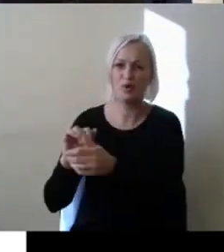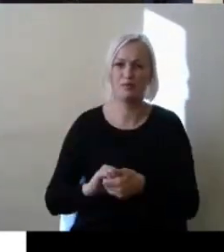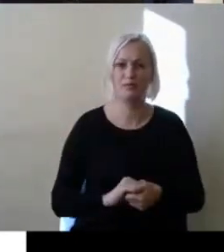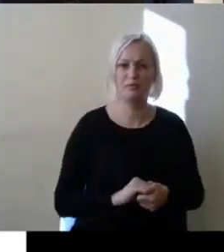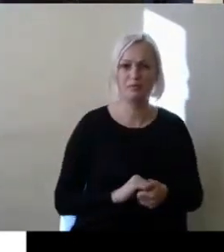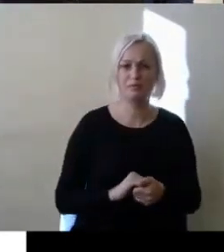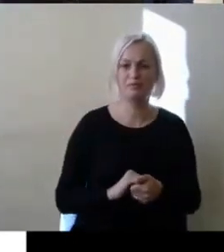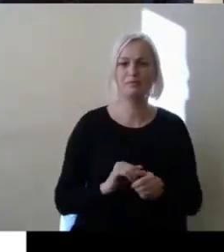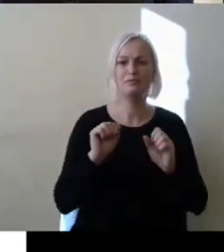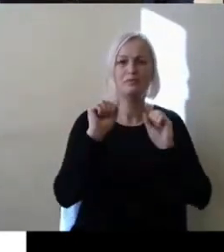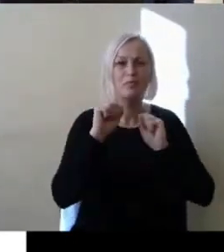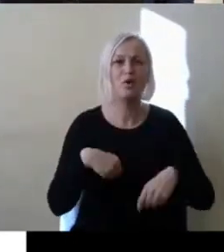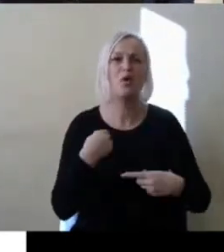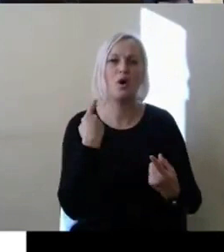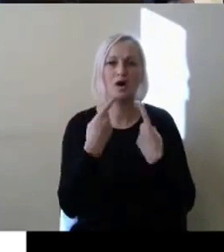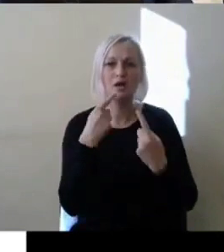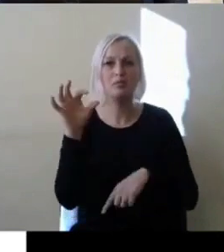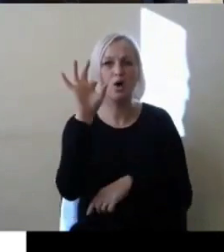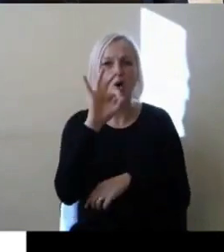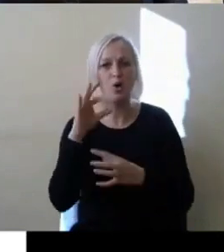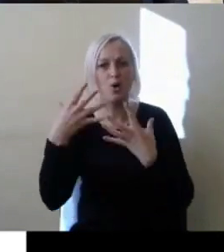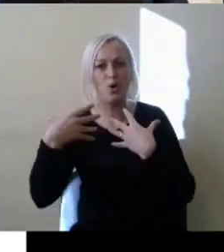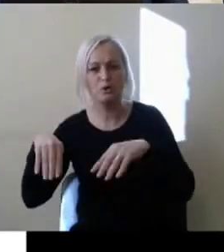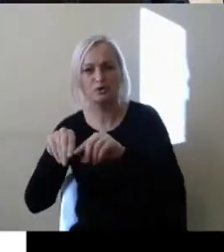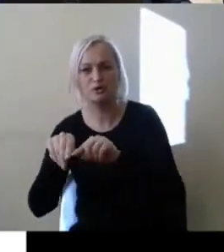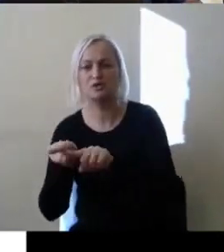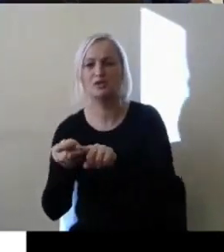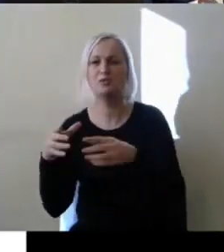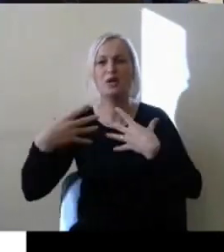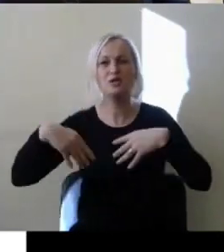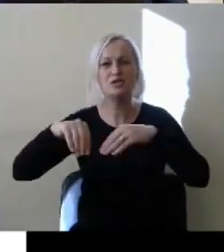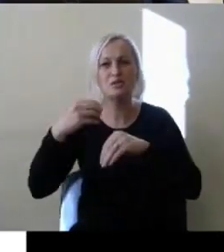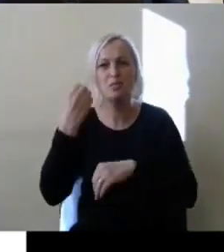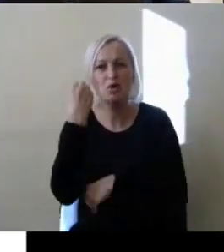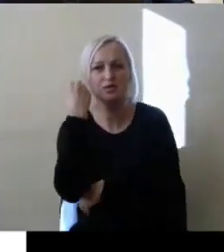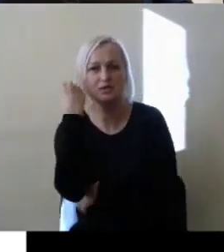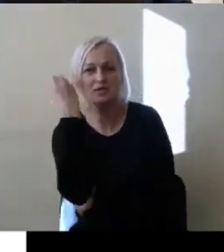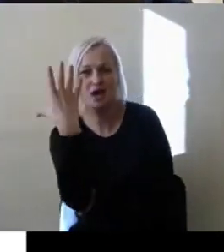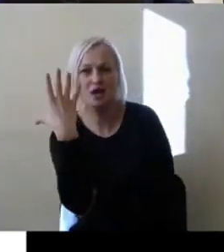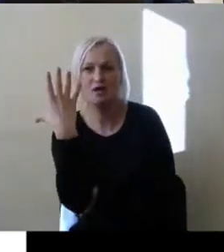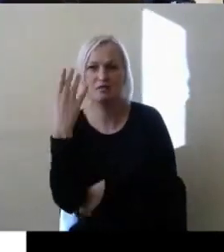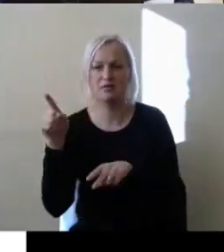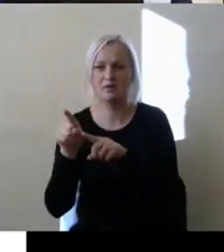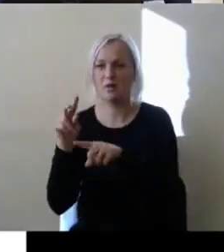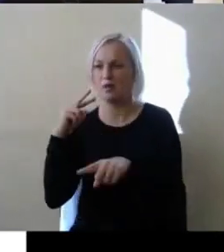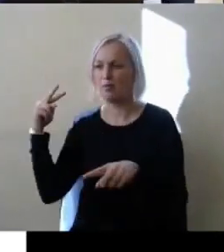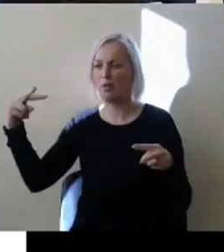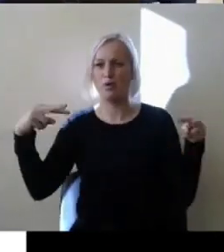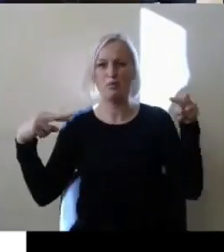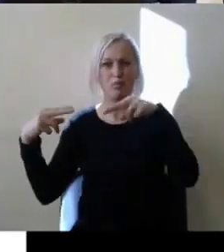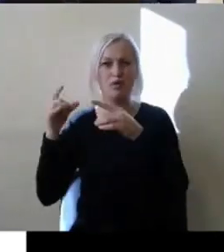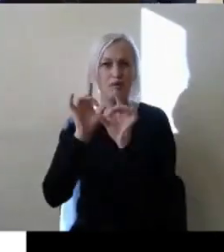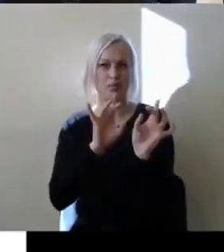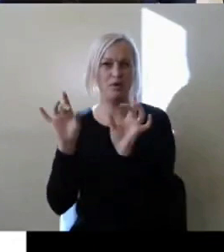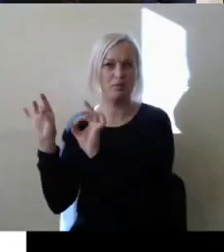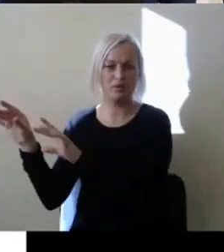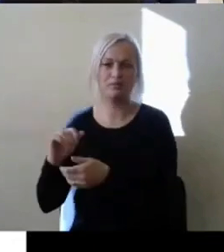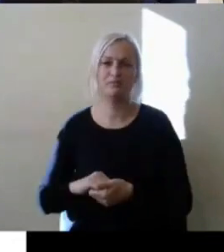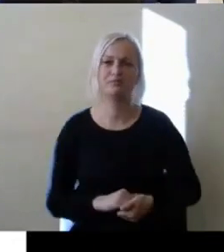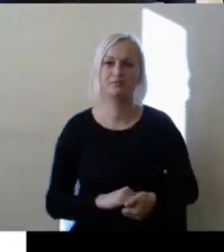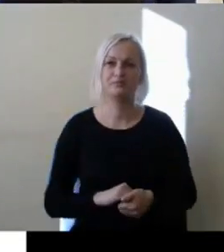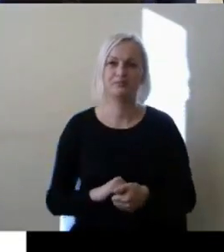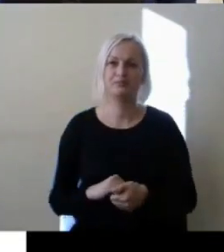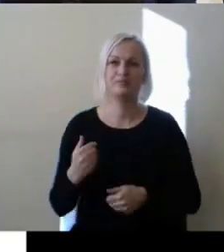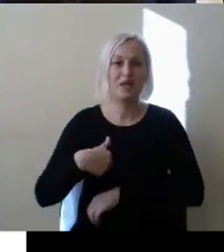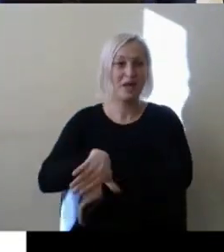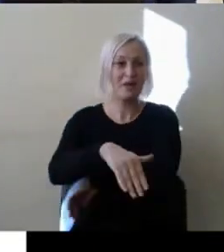kalbėti apie šeimą ir apie šeimos sampratą iš įvairių perspektyvų. Tai žinot, paskutiniam kalbėti, va, čia kaip